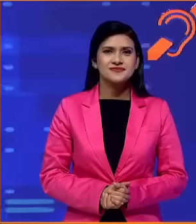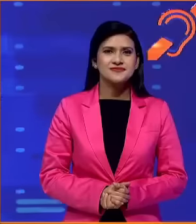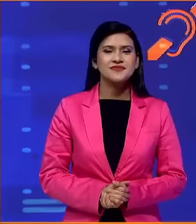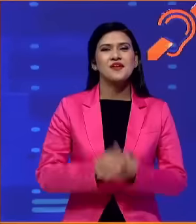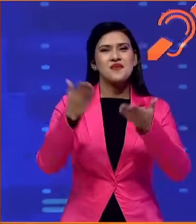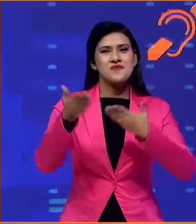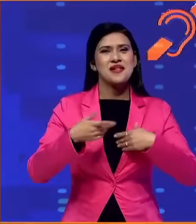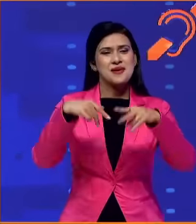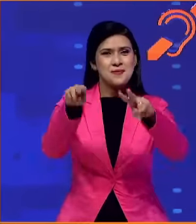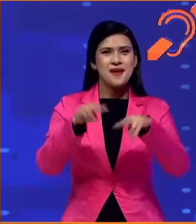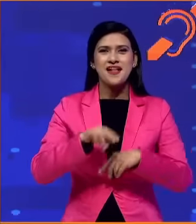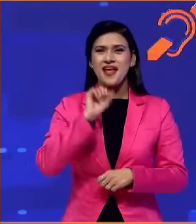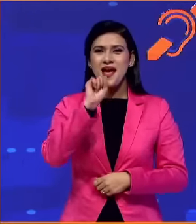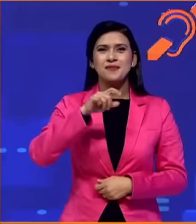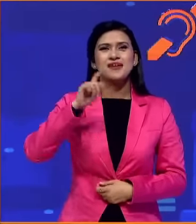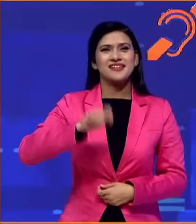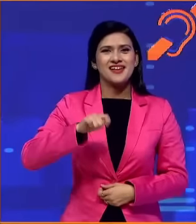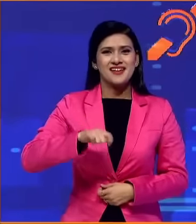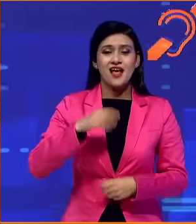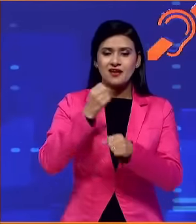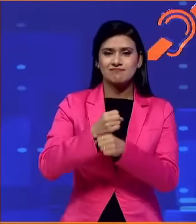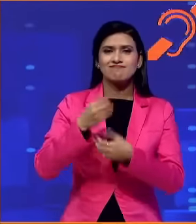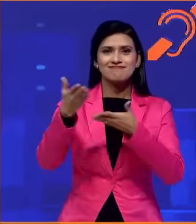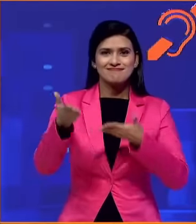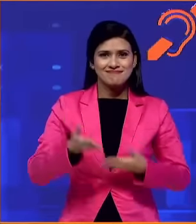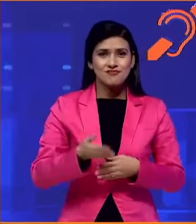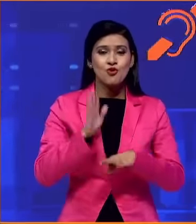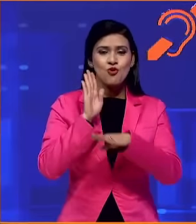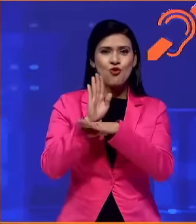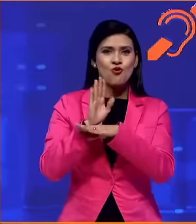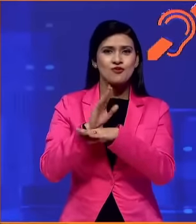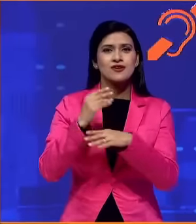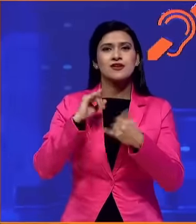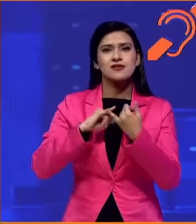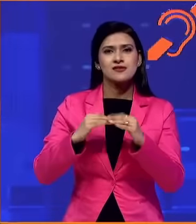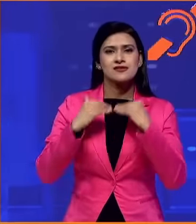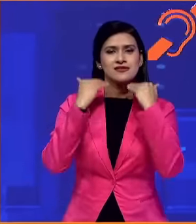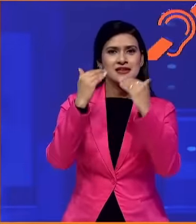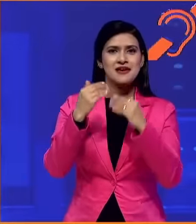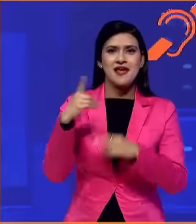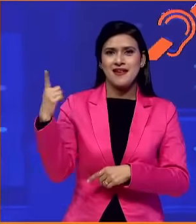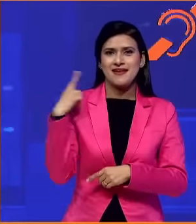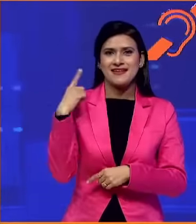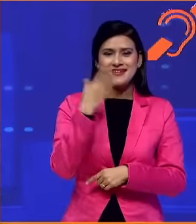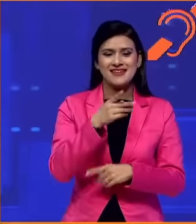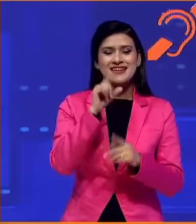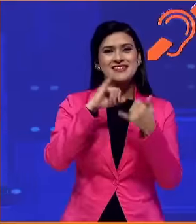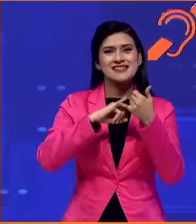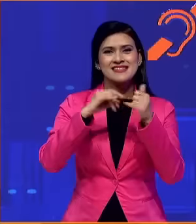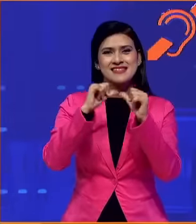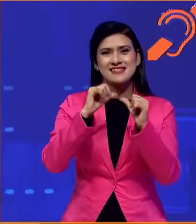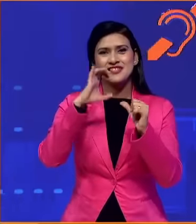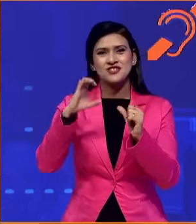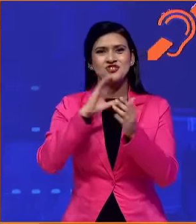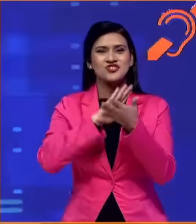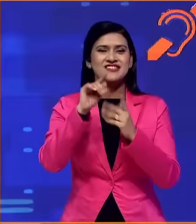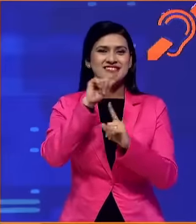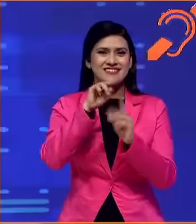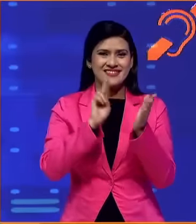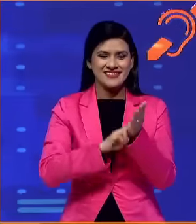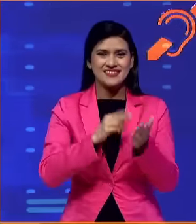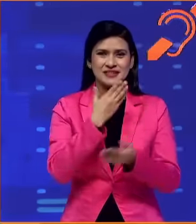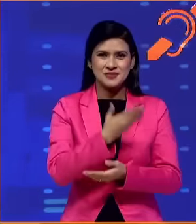वापसीपरस्वागतहै।तोआपकीअदालत। आजहमारेअतिथिकांग्रेसके महासचिवसचिनपायलटहैं। आपकी